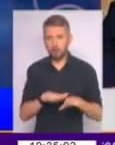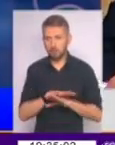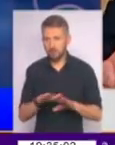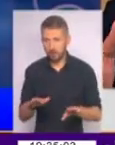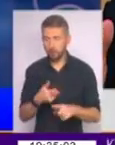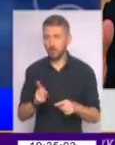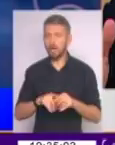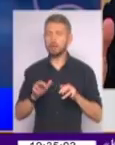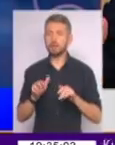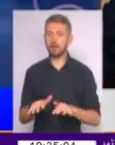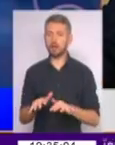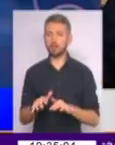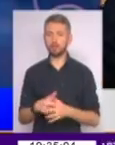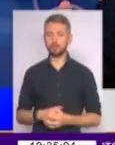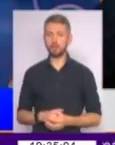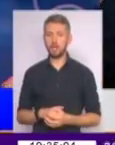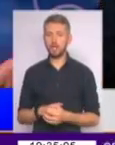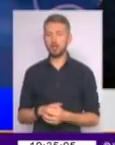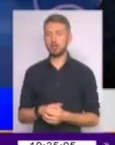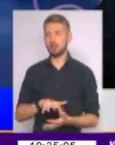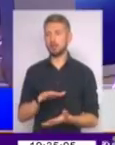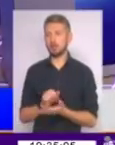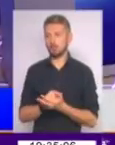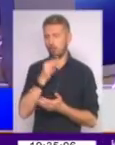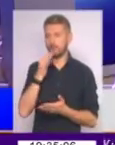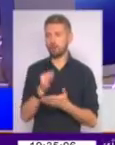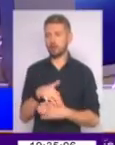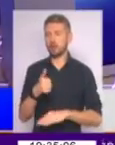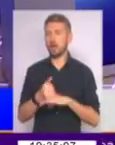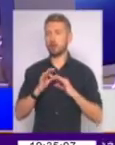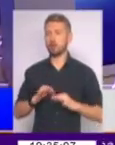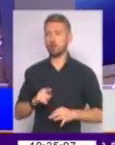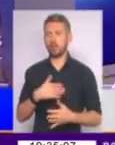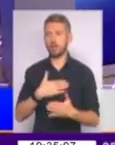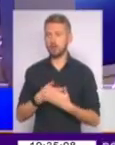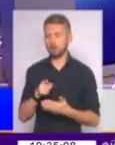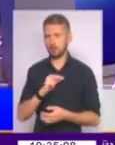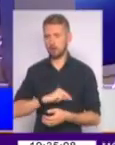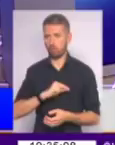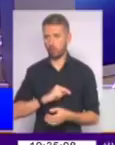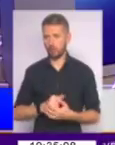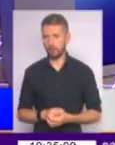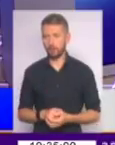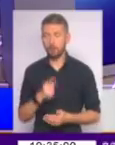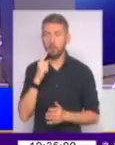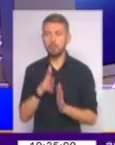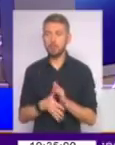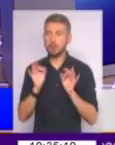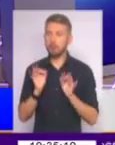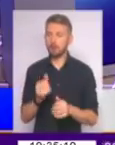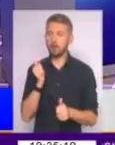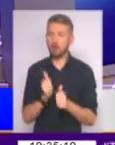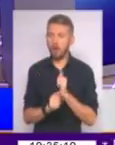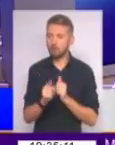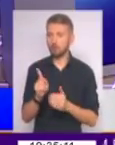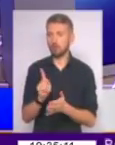этим делом заведует генеральная прокуратура, которая активно этим работает. Поймите правильно, каждый должен